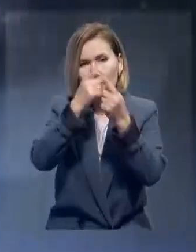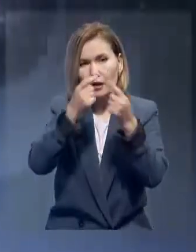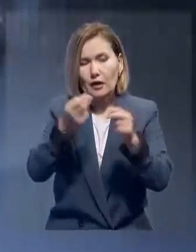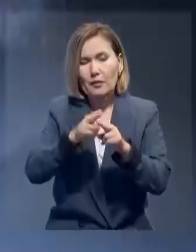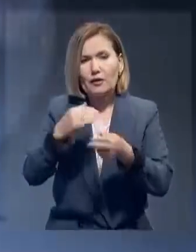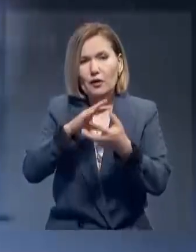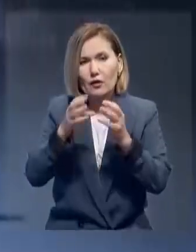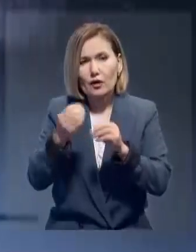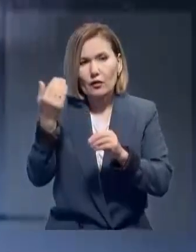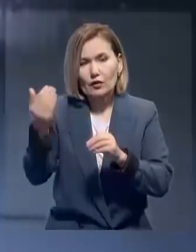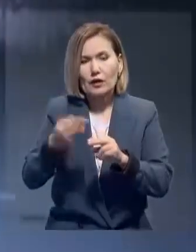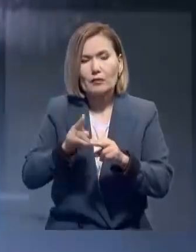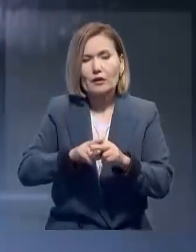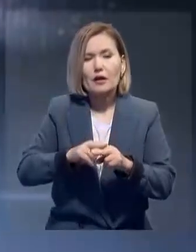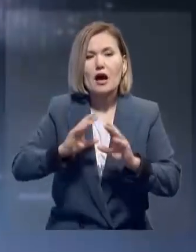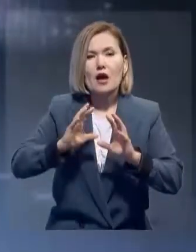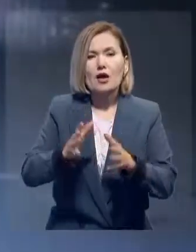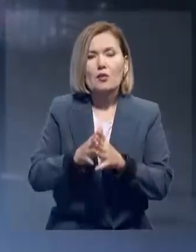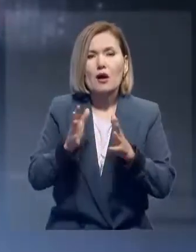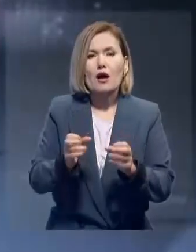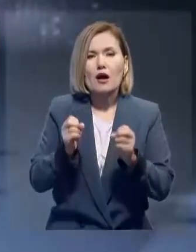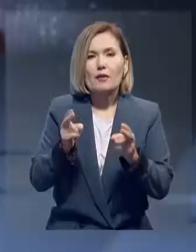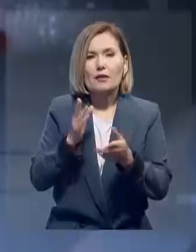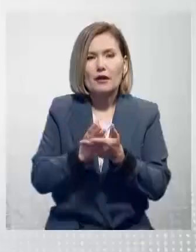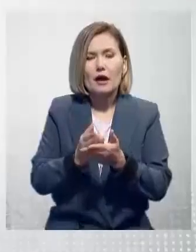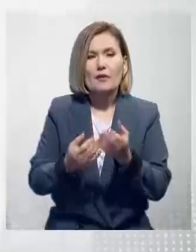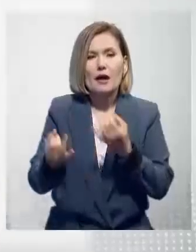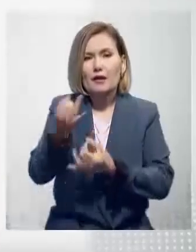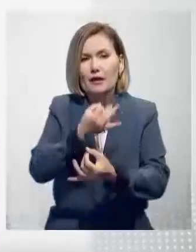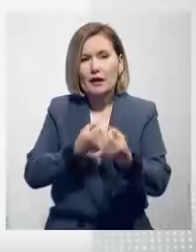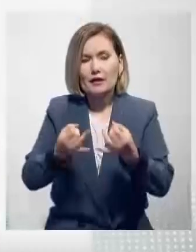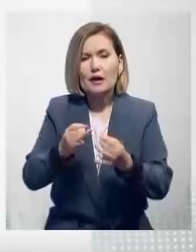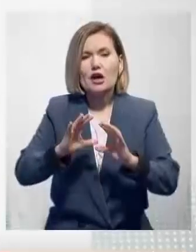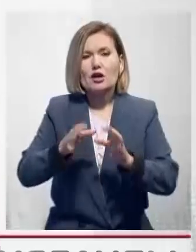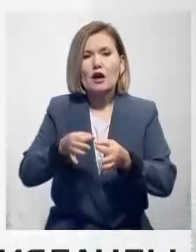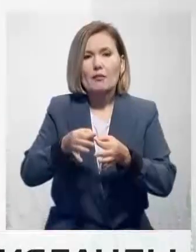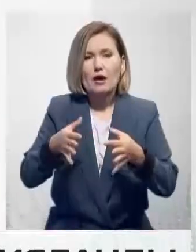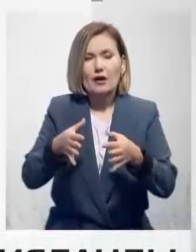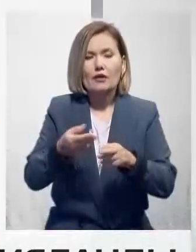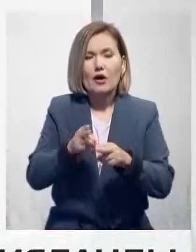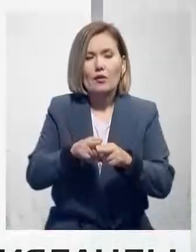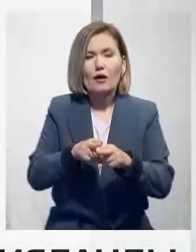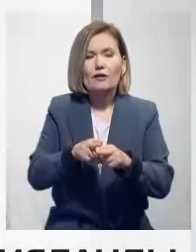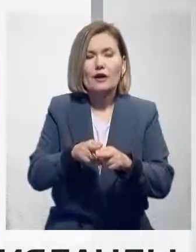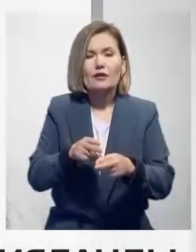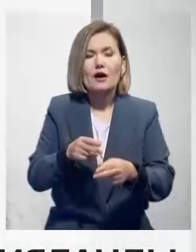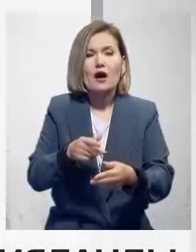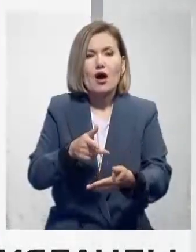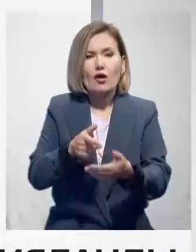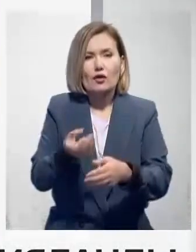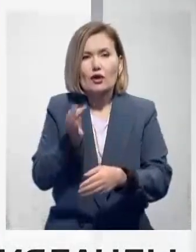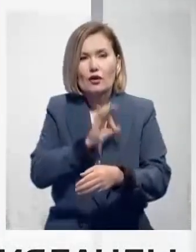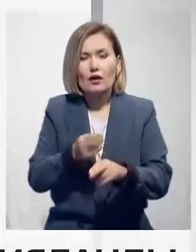артуына алаңдаушылық білдіреді. Ғаламшарға үлкен қауіп төніп тұр. Әңгіме жаһандық ядролық қаруды қолдану қатерімен болып